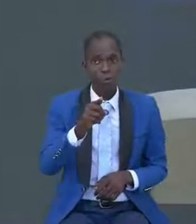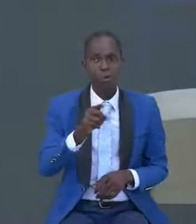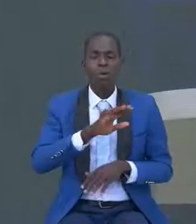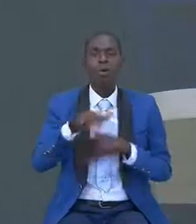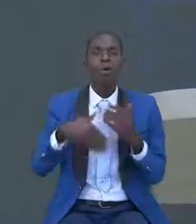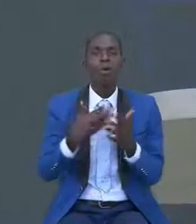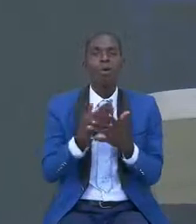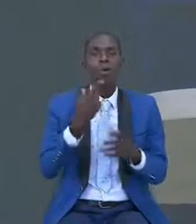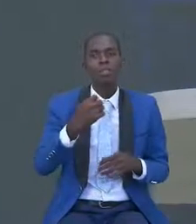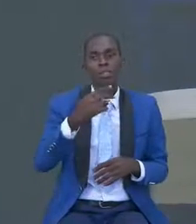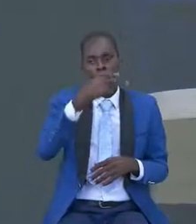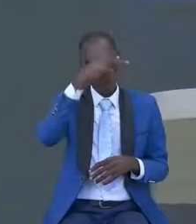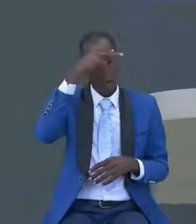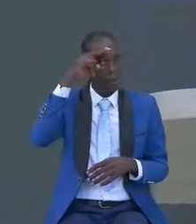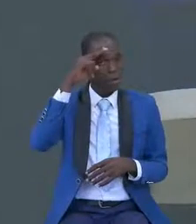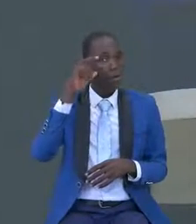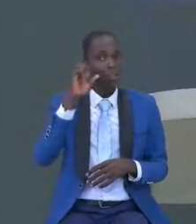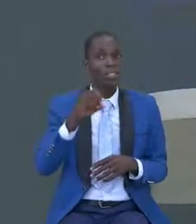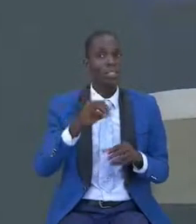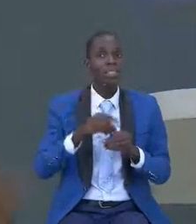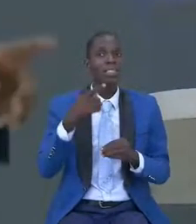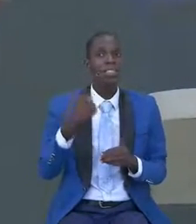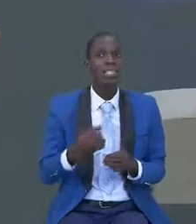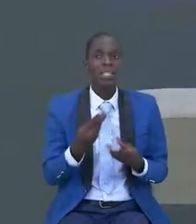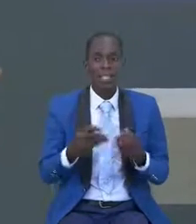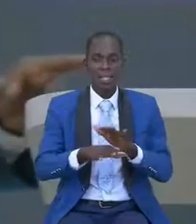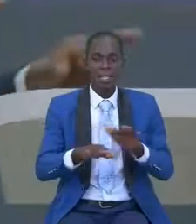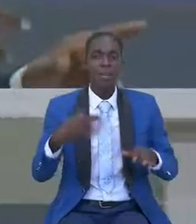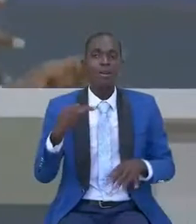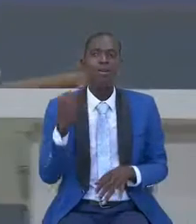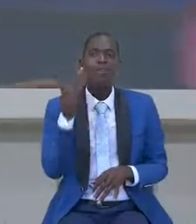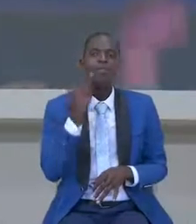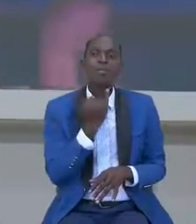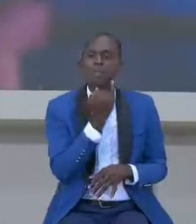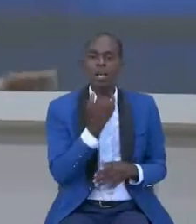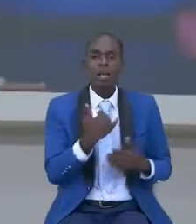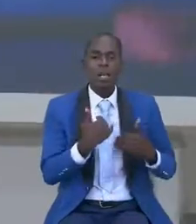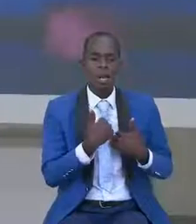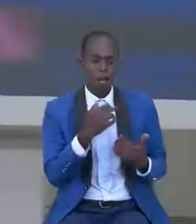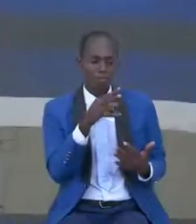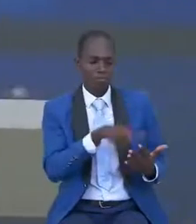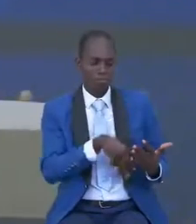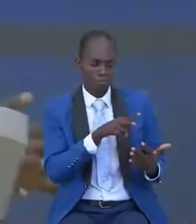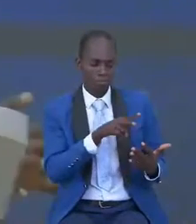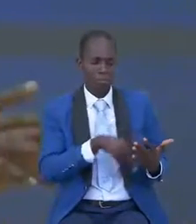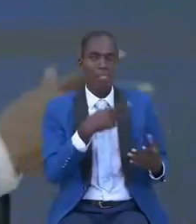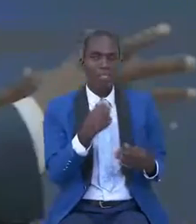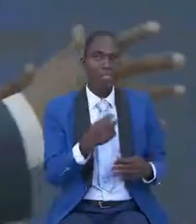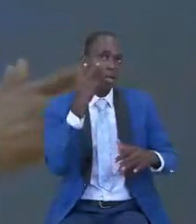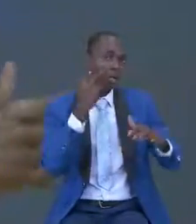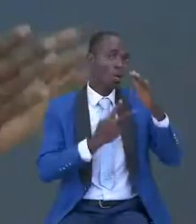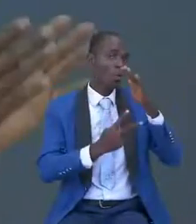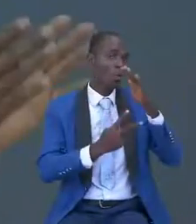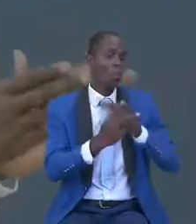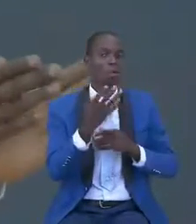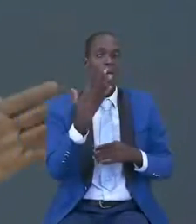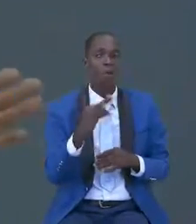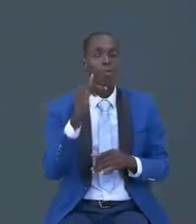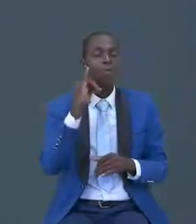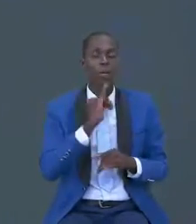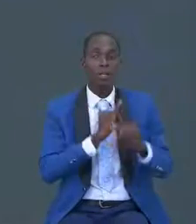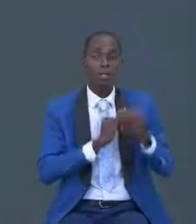toutes les vierges du pays d'Égypte et d'Israël avaient lu les prophéties d'Ésaïe.